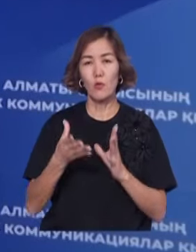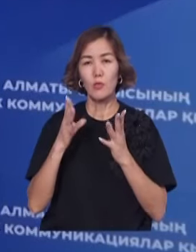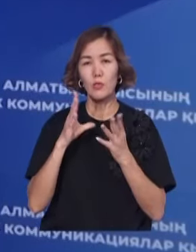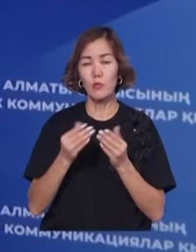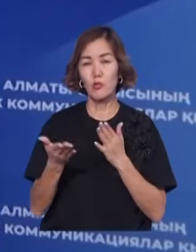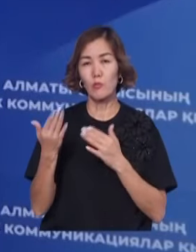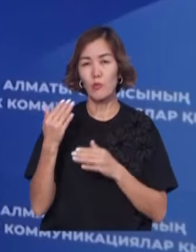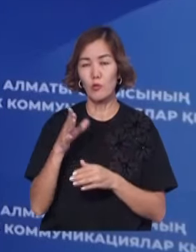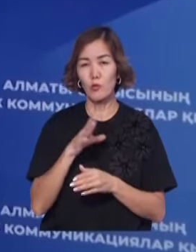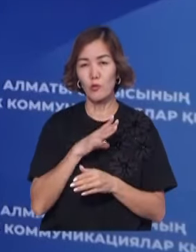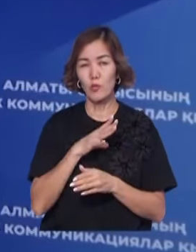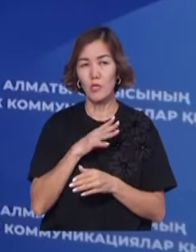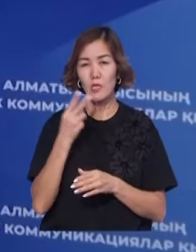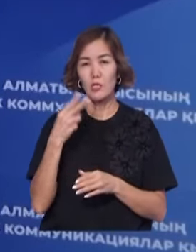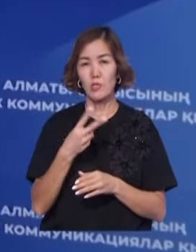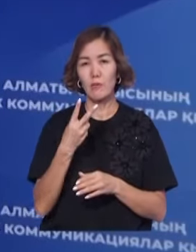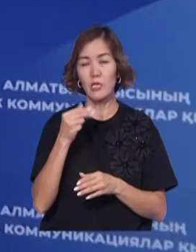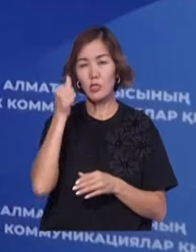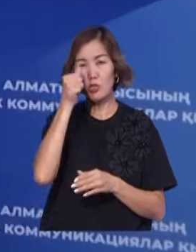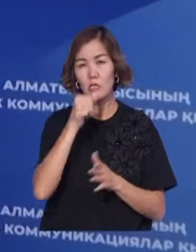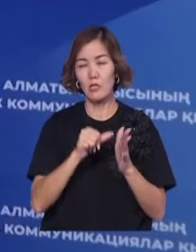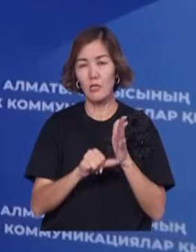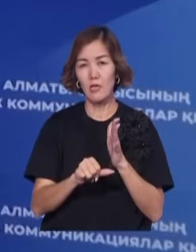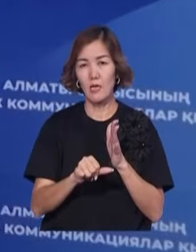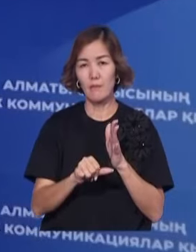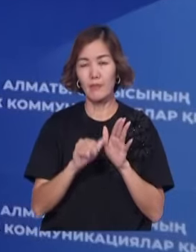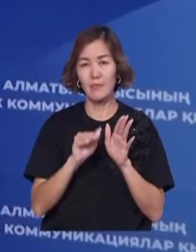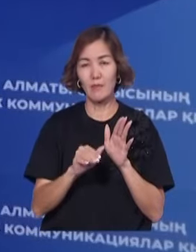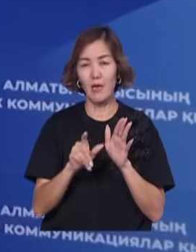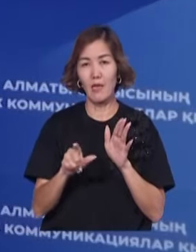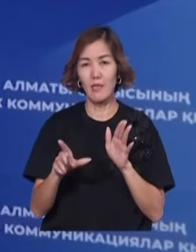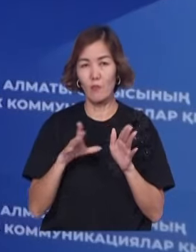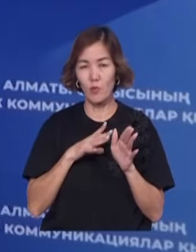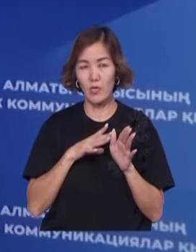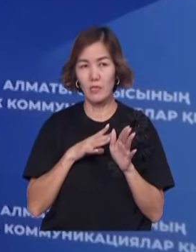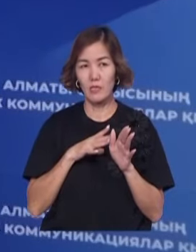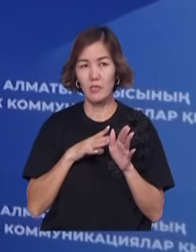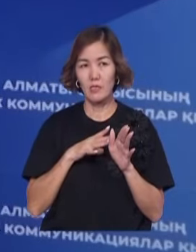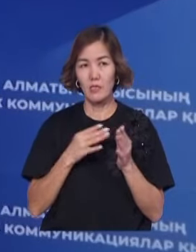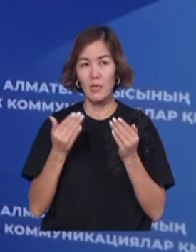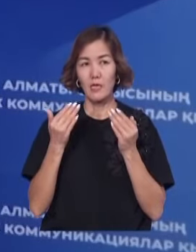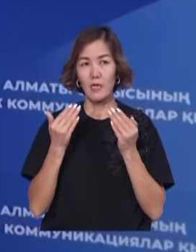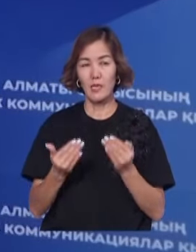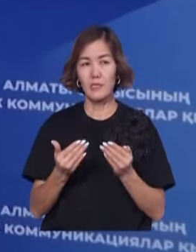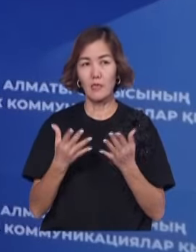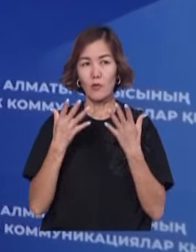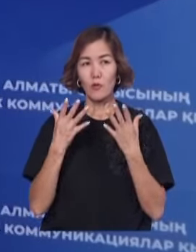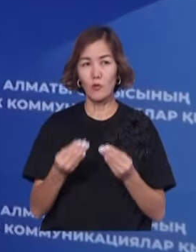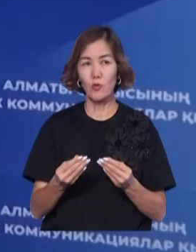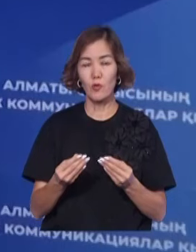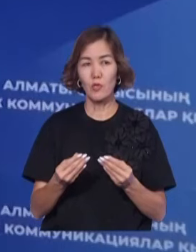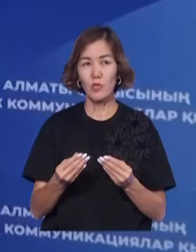бұрын 22-ші жылы 60 мың адам болатын болса, 65 мың адам болатын болса, бүгінгі таңда